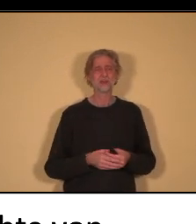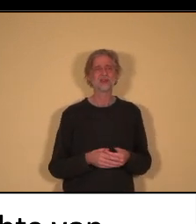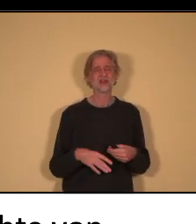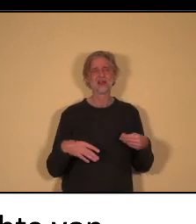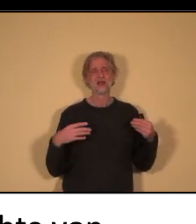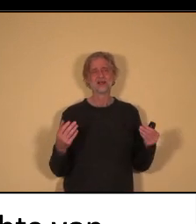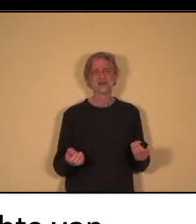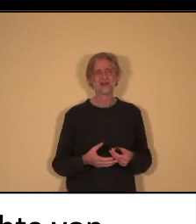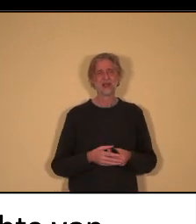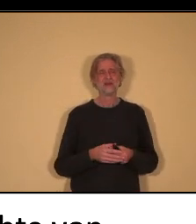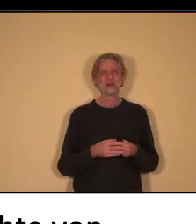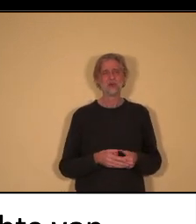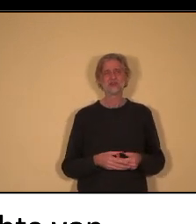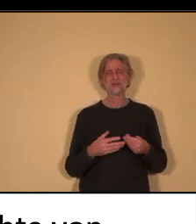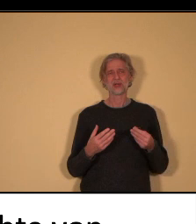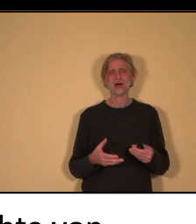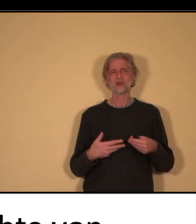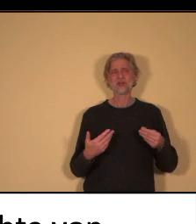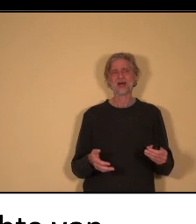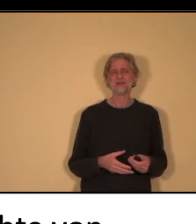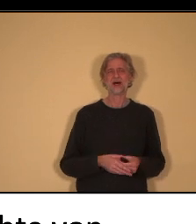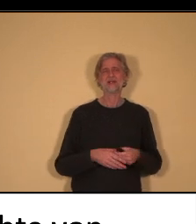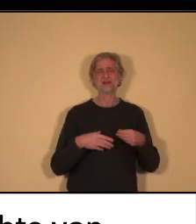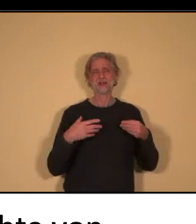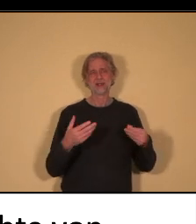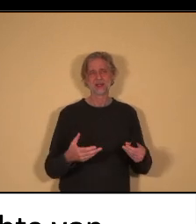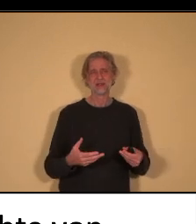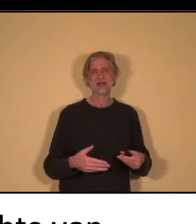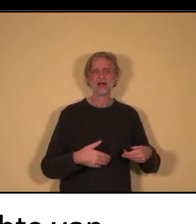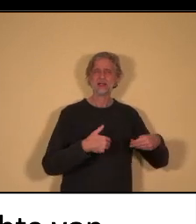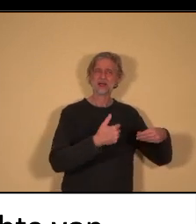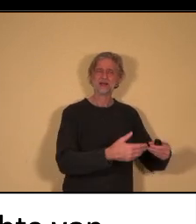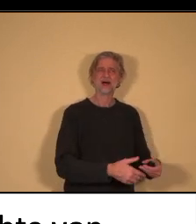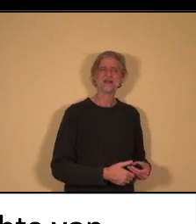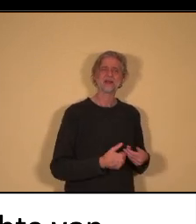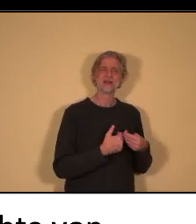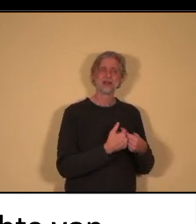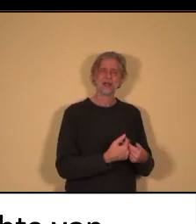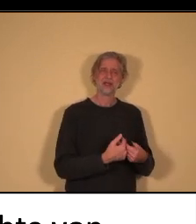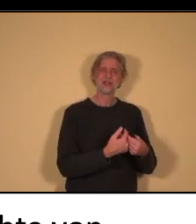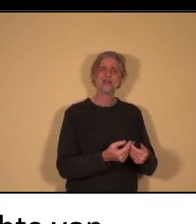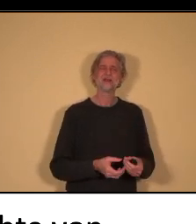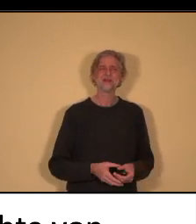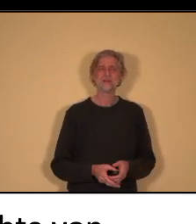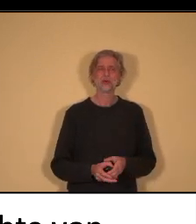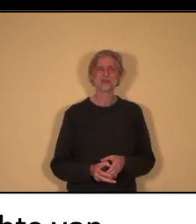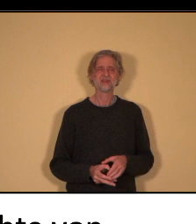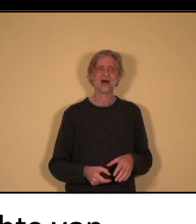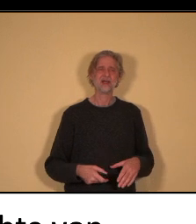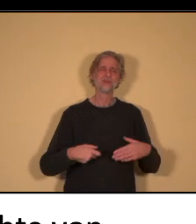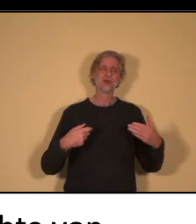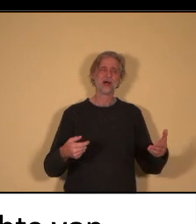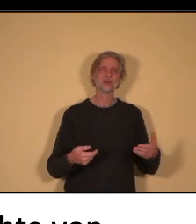geschlossener Prozess. Das heißt, wir müssen von außen keine weiteren Chemikalien, keine weiteren energieintensiven